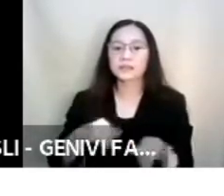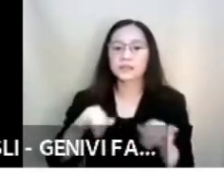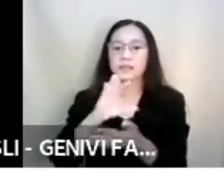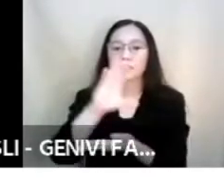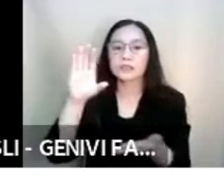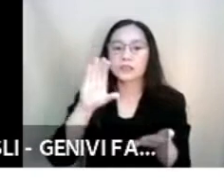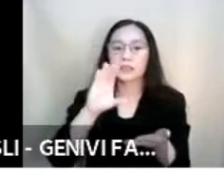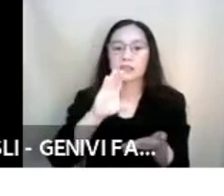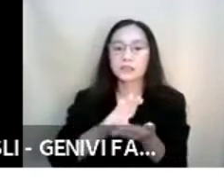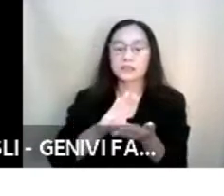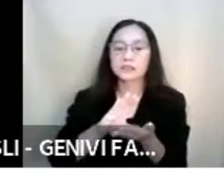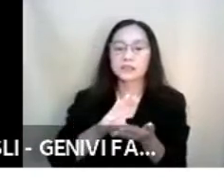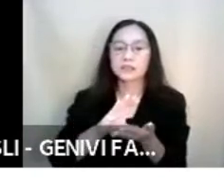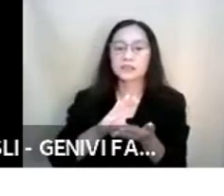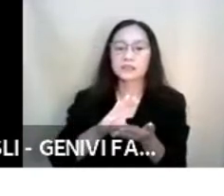ng